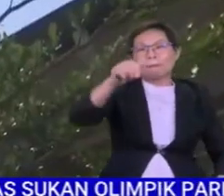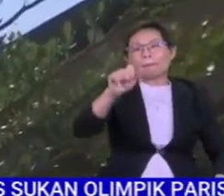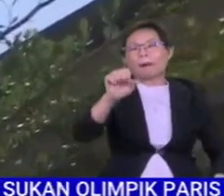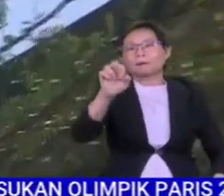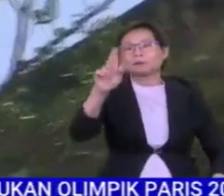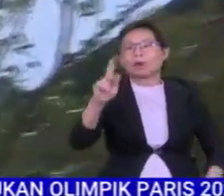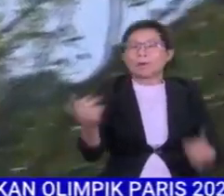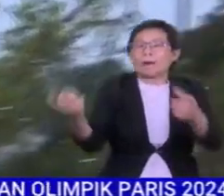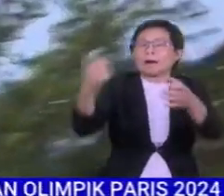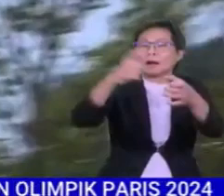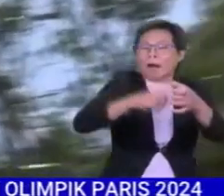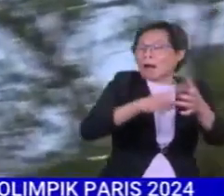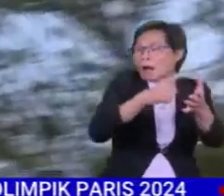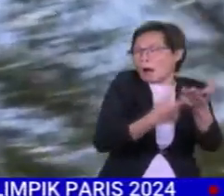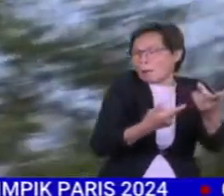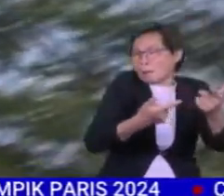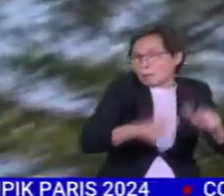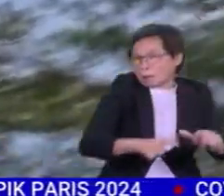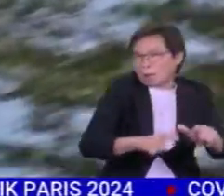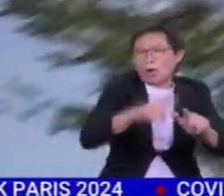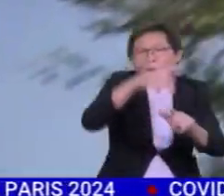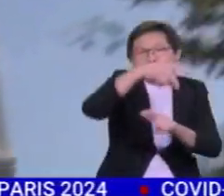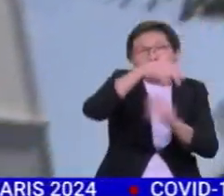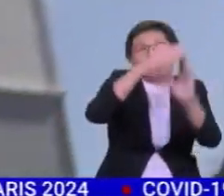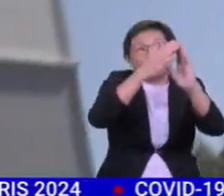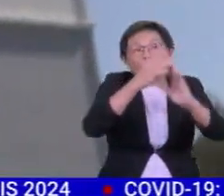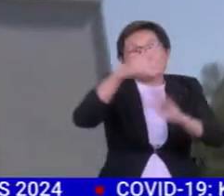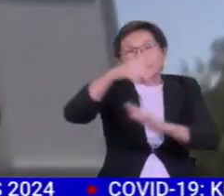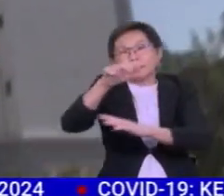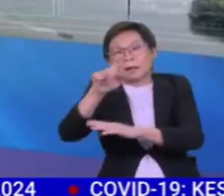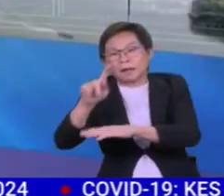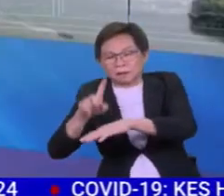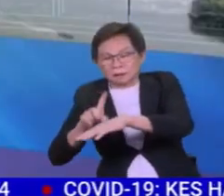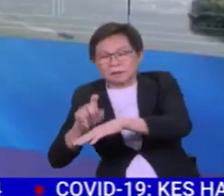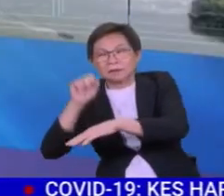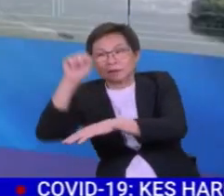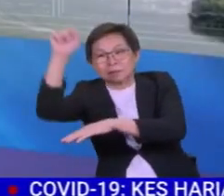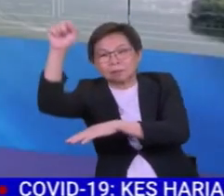berkenaan status terkini rumah pprt negeri Sabah